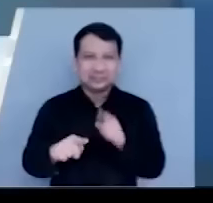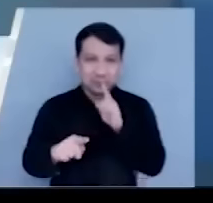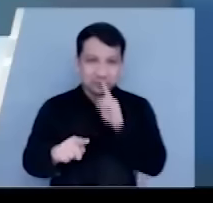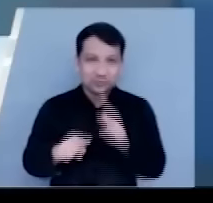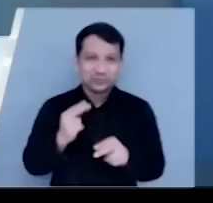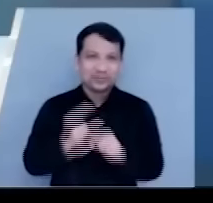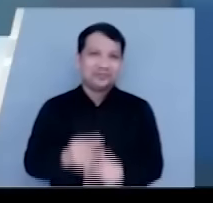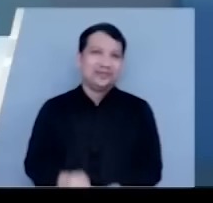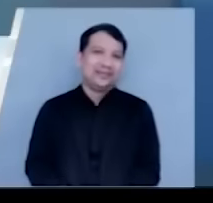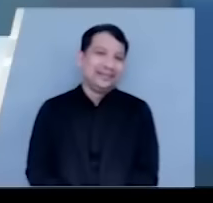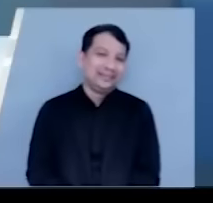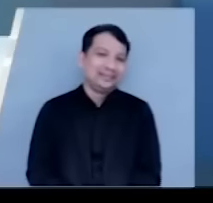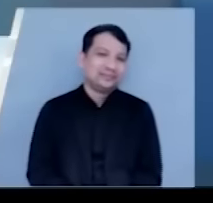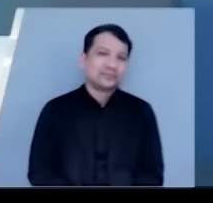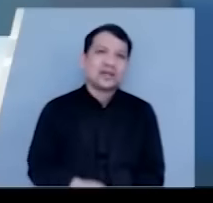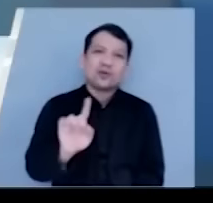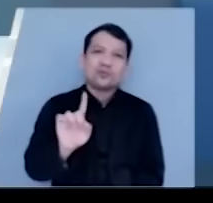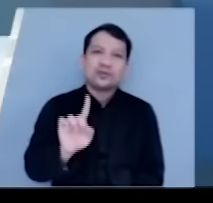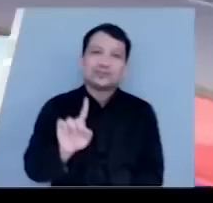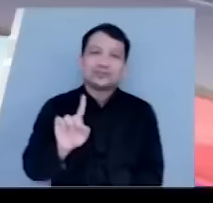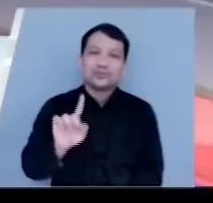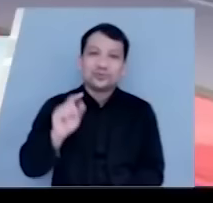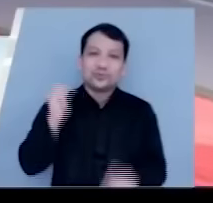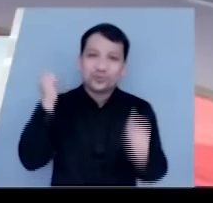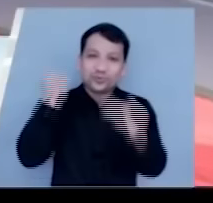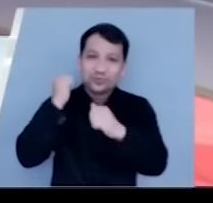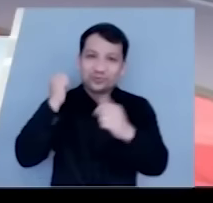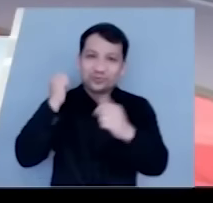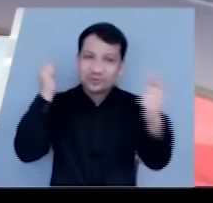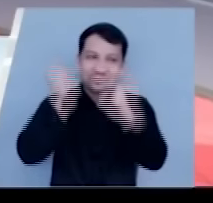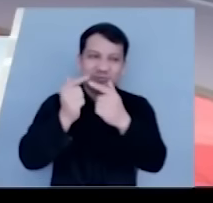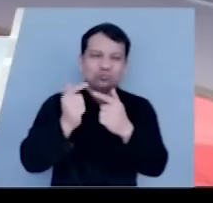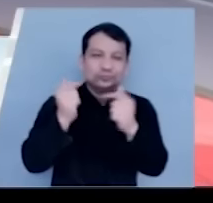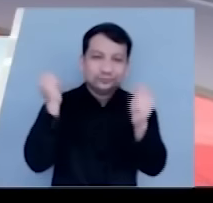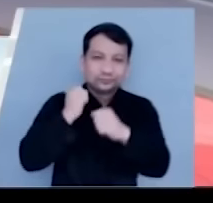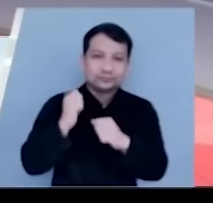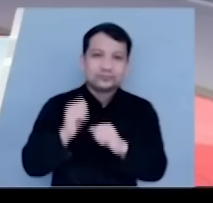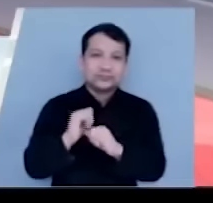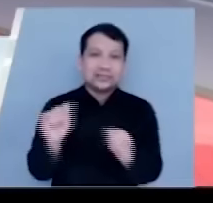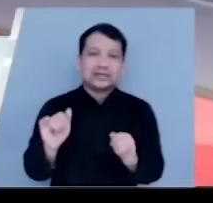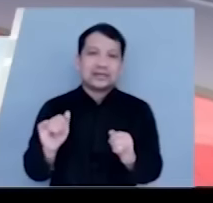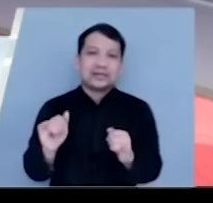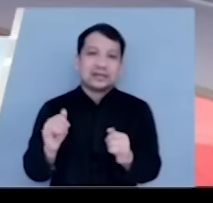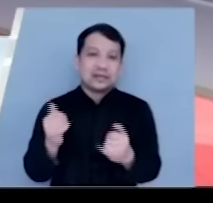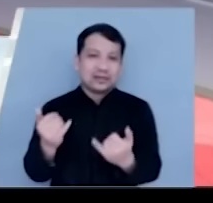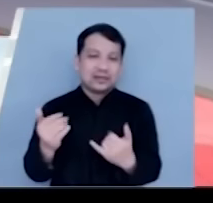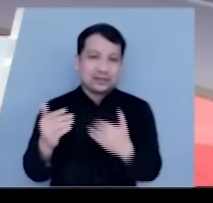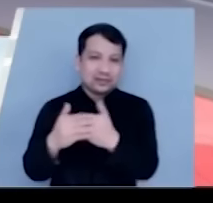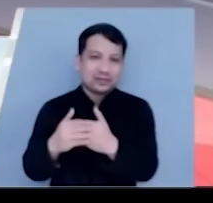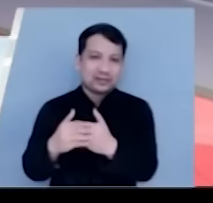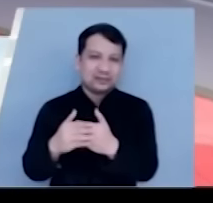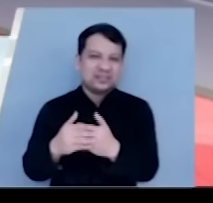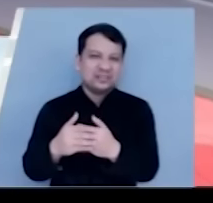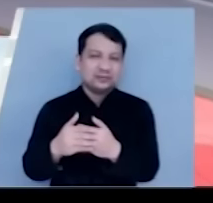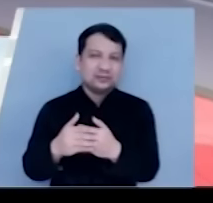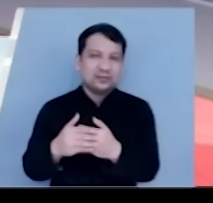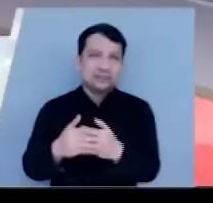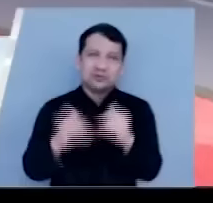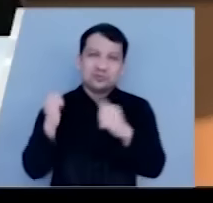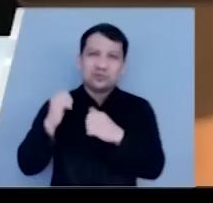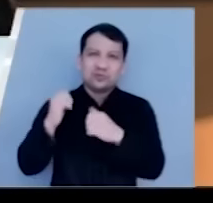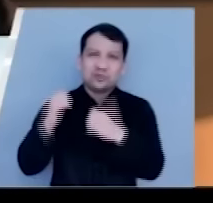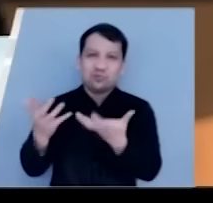abot kamay mo na? Abot at kamay. Ano naman yung pangarap mo na tutuparin mo pa lang?